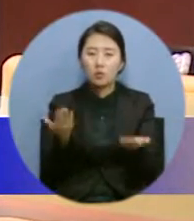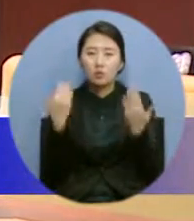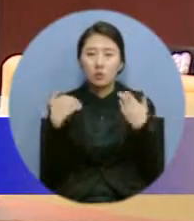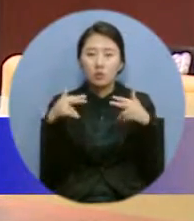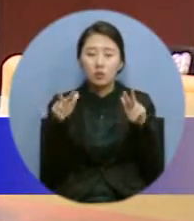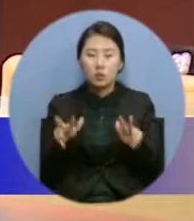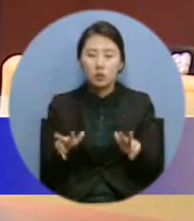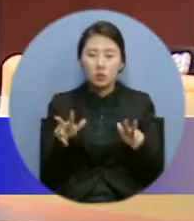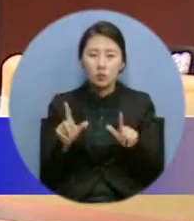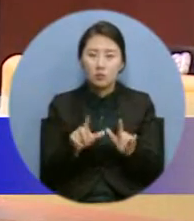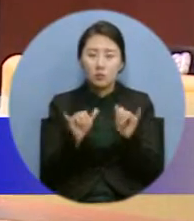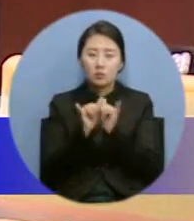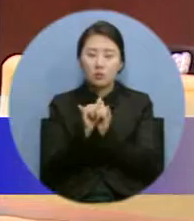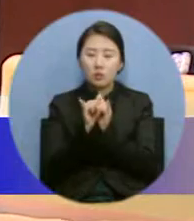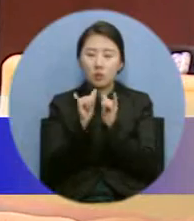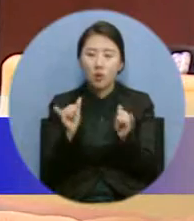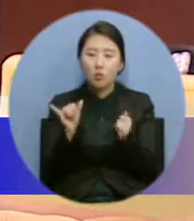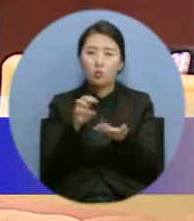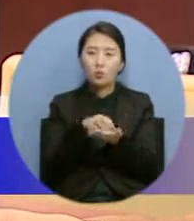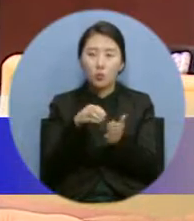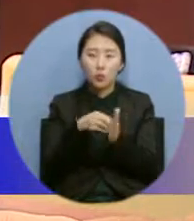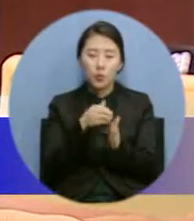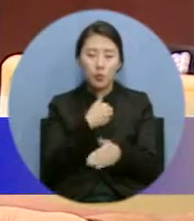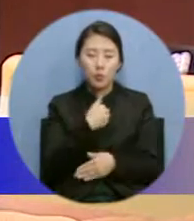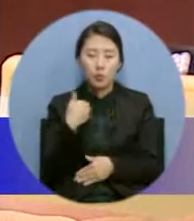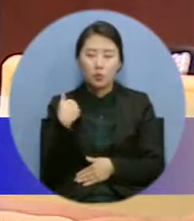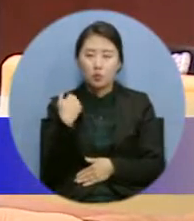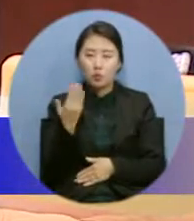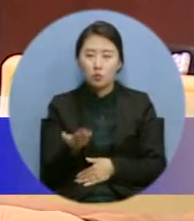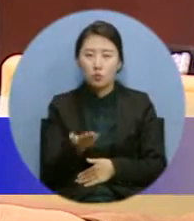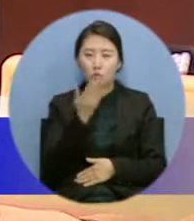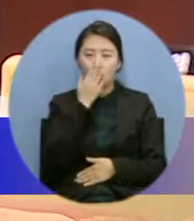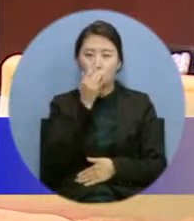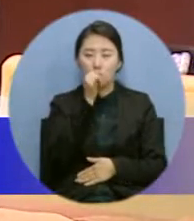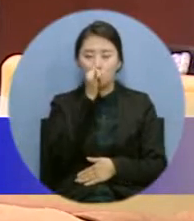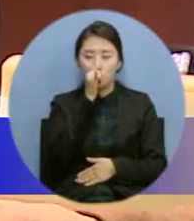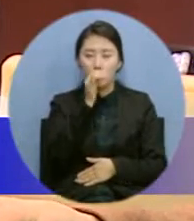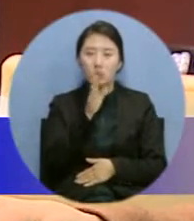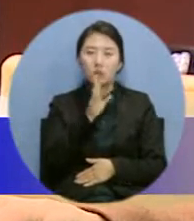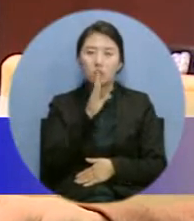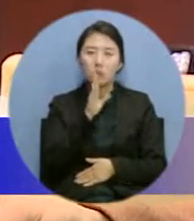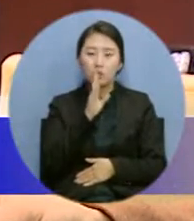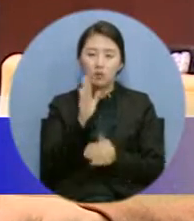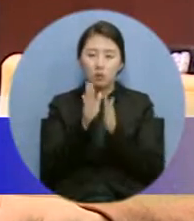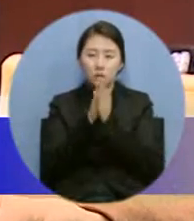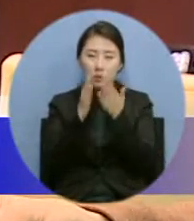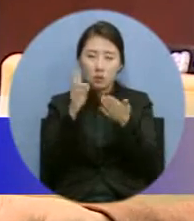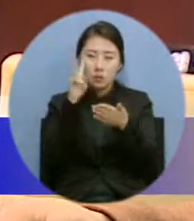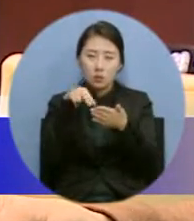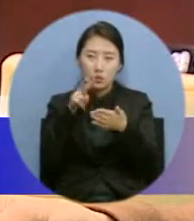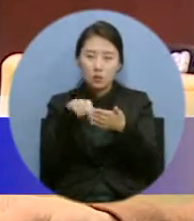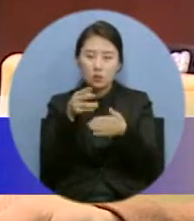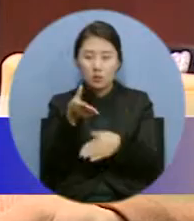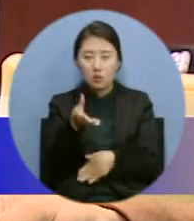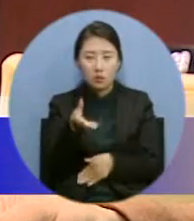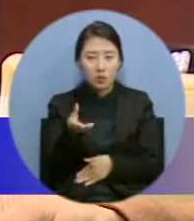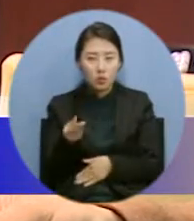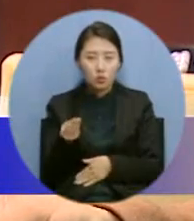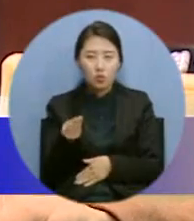지금 과연 주민들에게 얼마만큼 만족을 좀 주고 있는지, 네. 그리고 실제로 독서율이나 뭐 대출률이나 여러